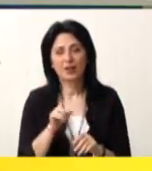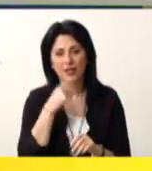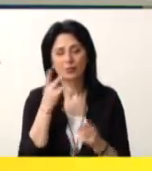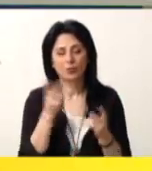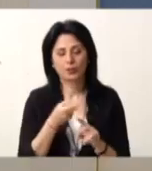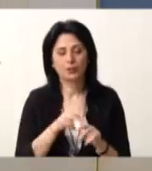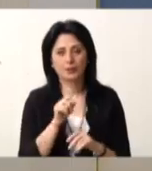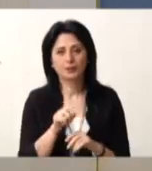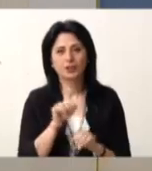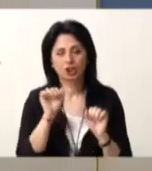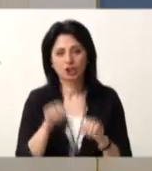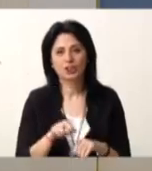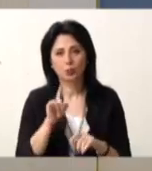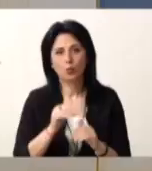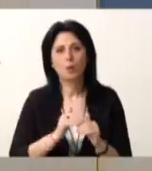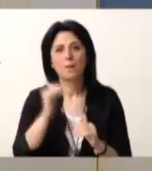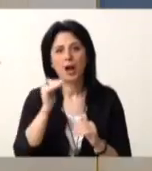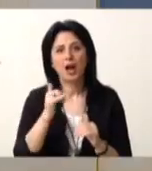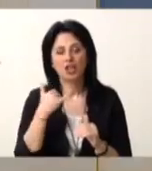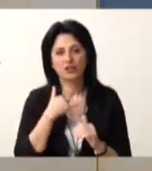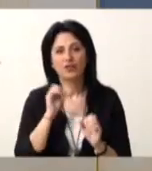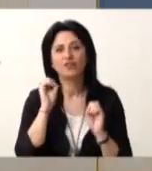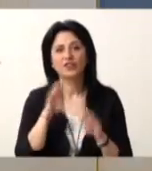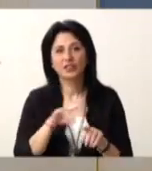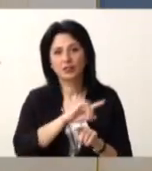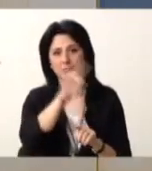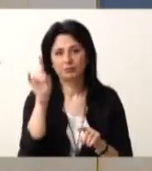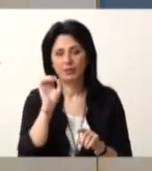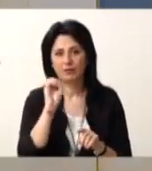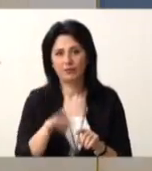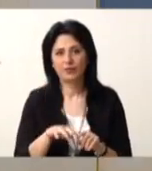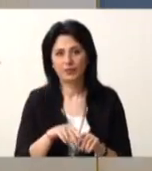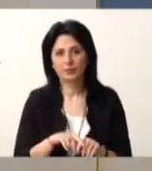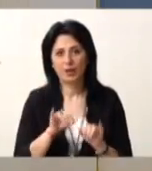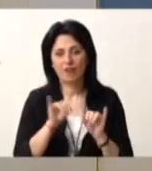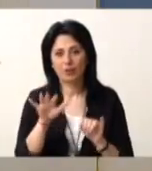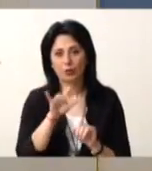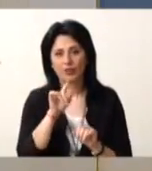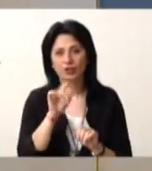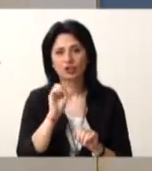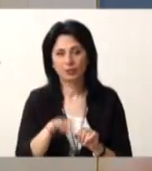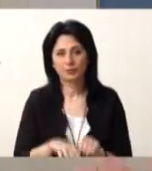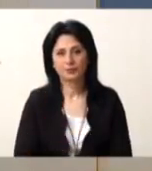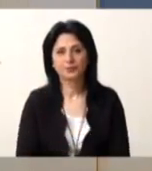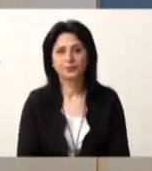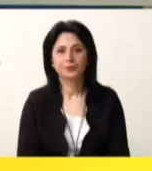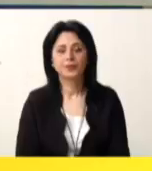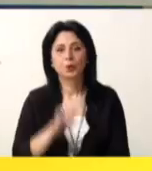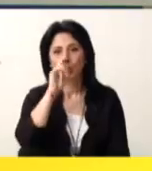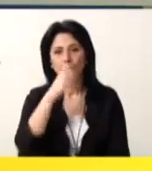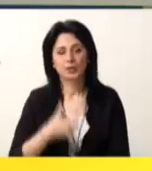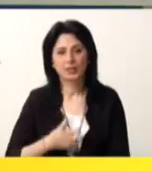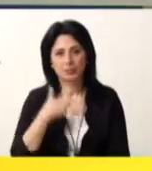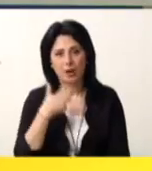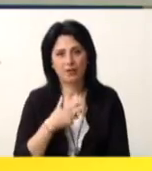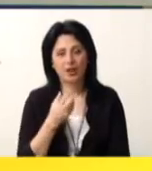თქმა უნდა, ეს შეიძლება უფრო მაღალი იყოს ჩვენთან, ვიდრე უფრო განვითარებულ ქვეყნებში, სადაც ამის სტატისტიკა არსებობს. ანუ